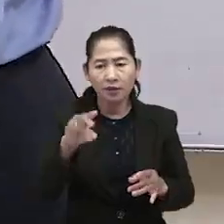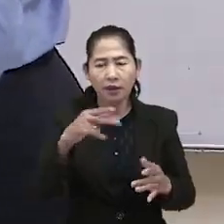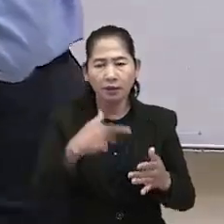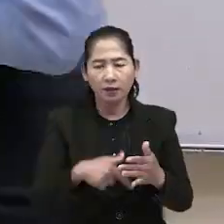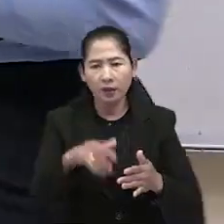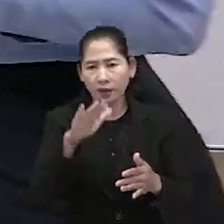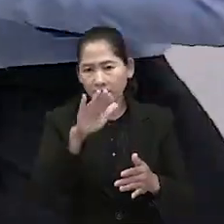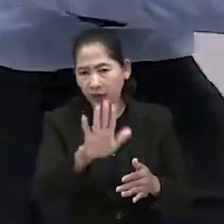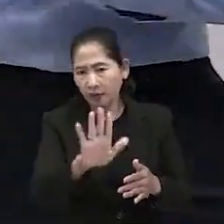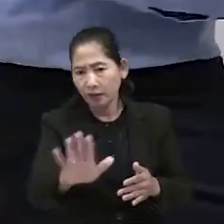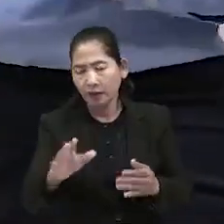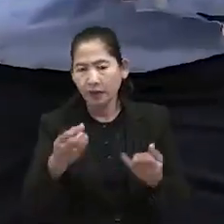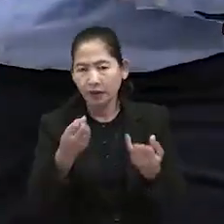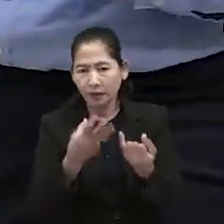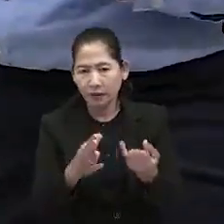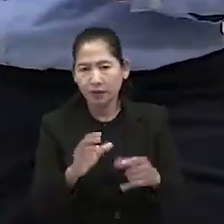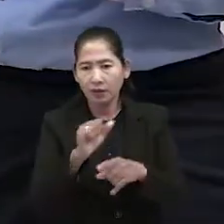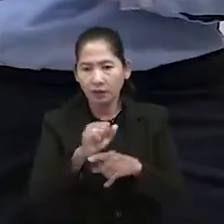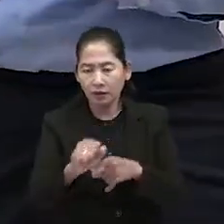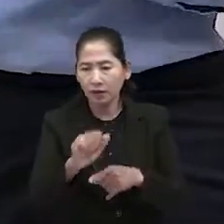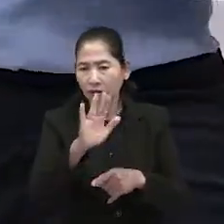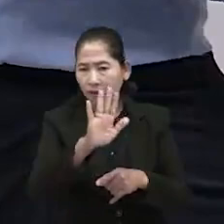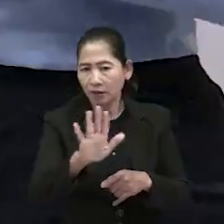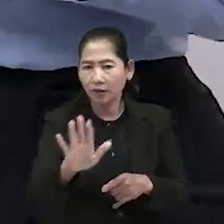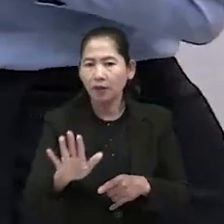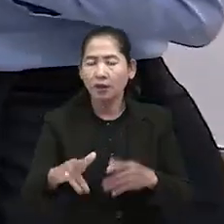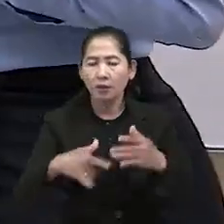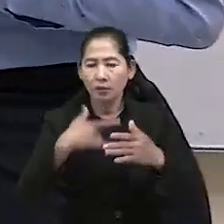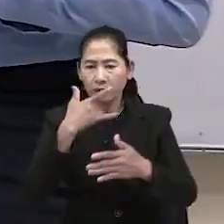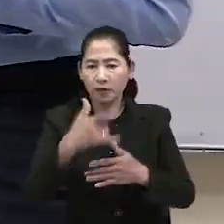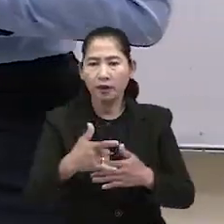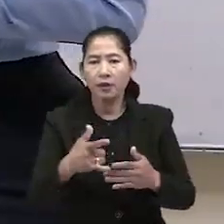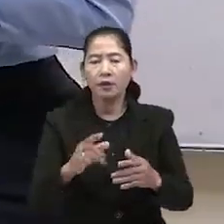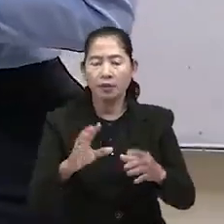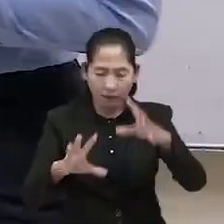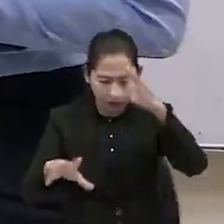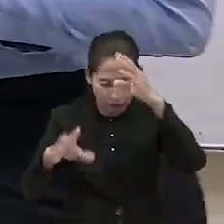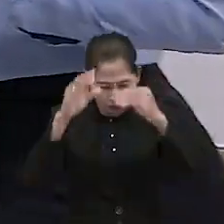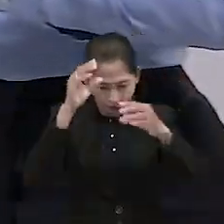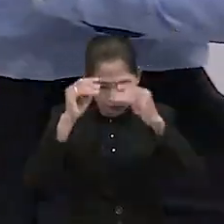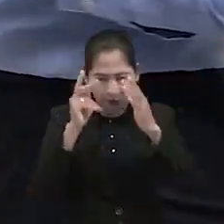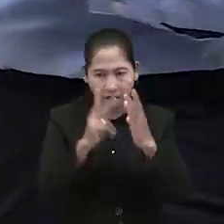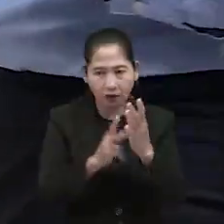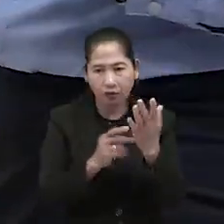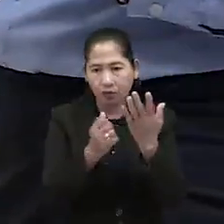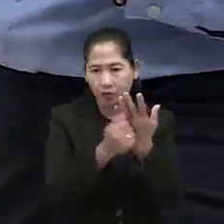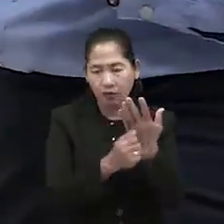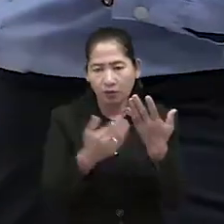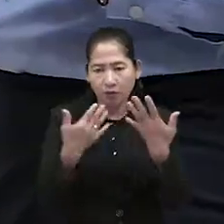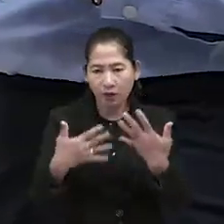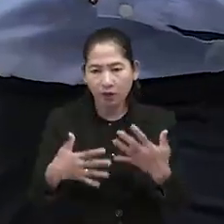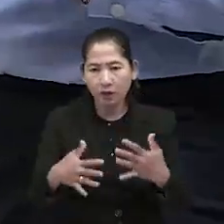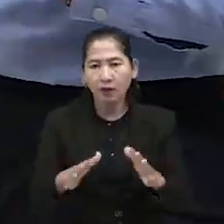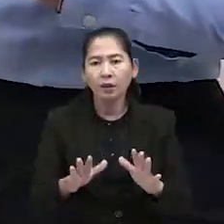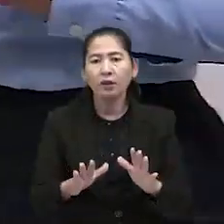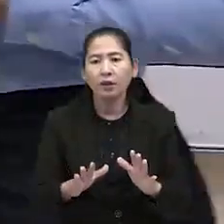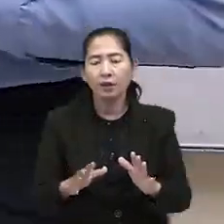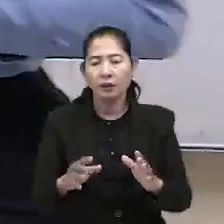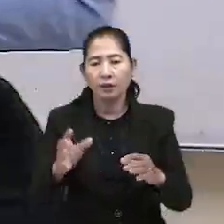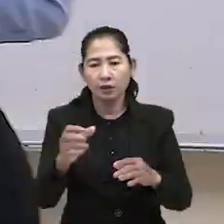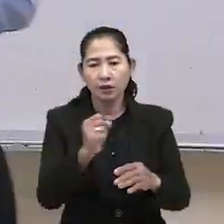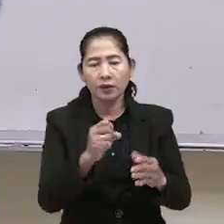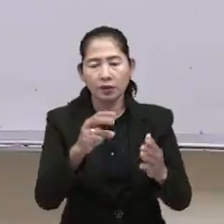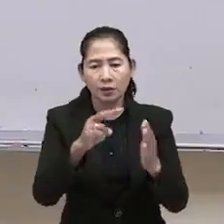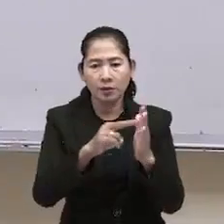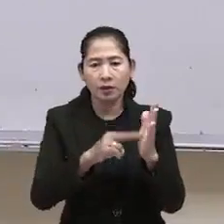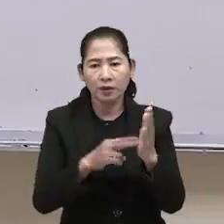ដែលអ្នកបានចិញ្ចឹមហ្នឹងគឺជាលំហាត់សម្រាប់កូនបន្ទាប់ពីកូនបានសិក្សាទៅលើគម្រោងតែងជាមួយអ្នកគ្រូរួចហើយដែលទាញចេញពី